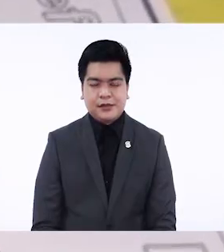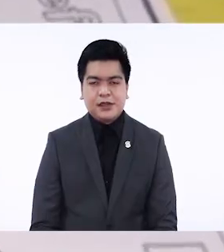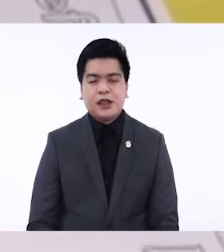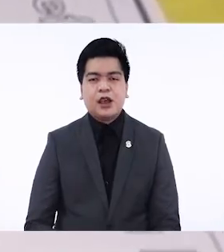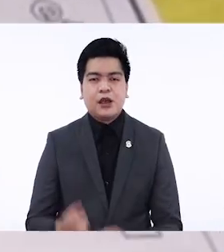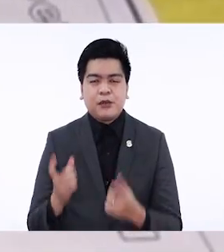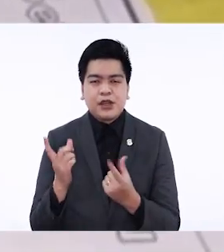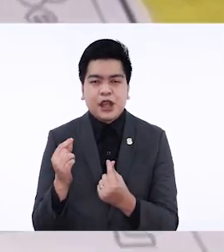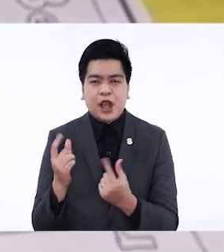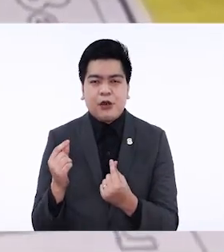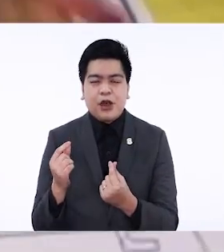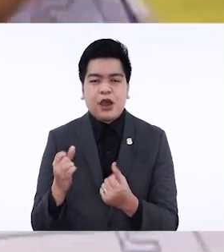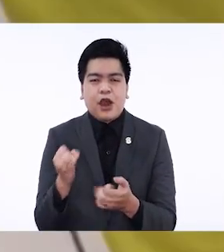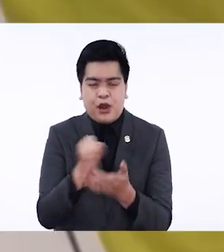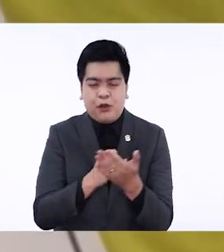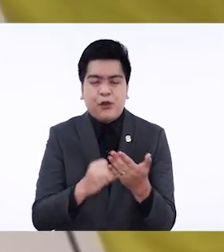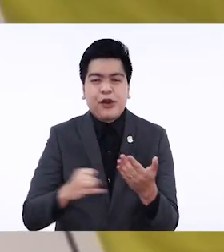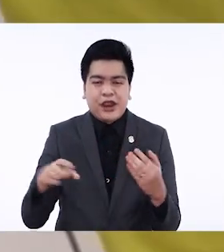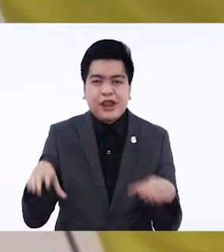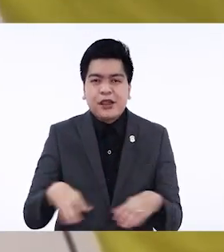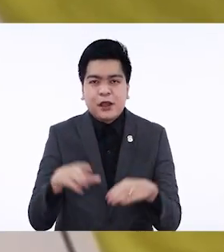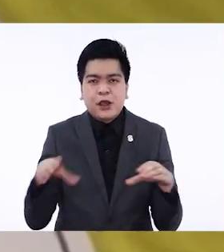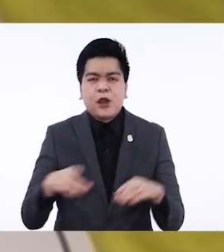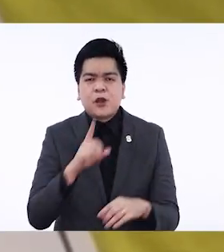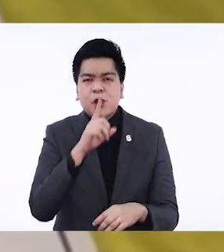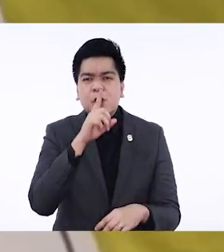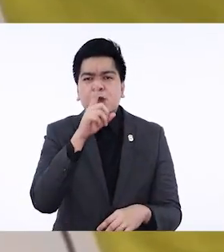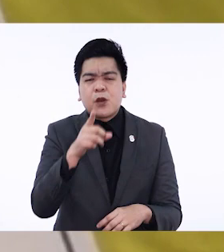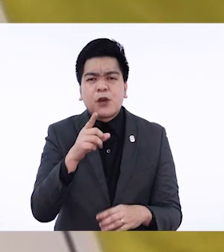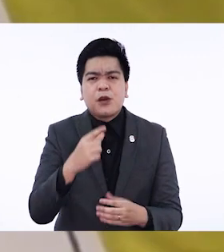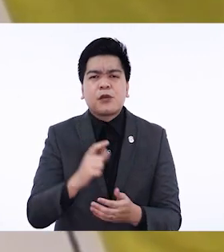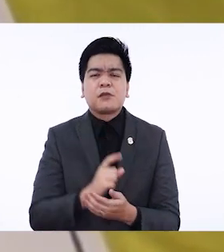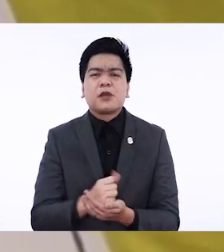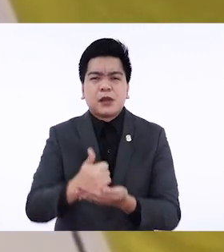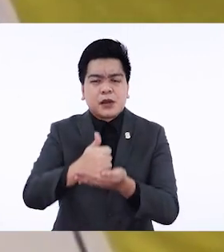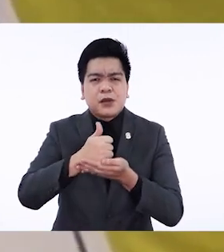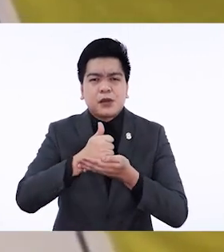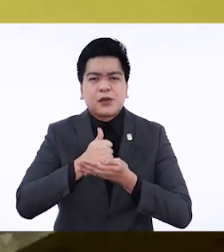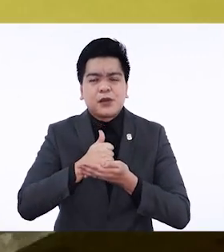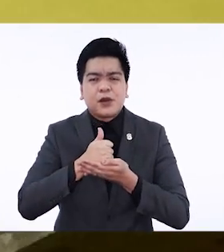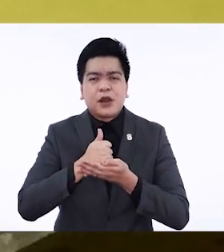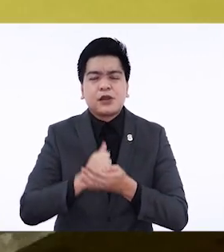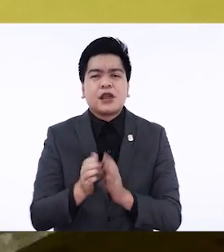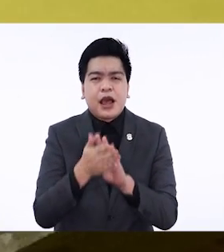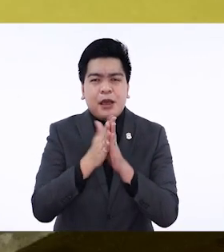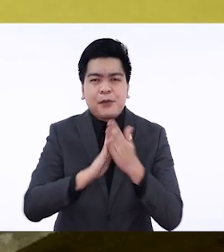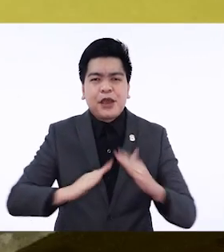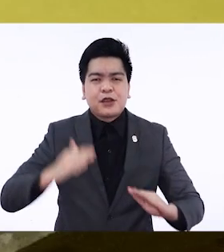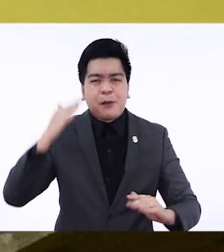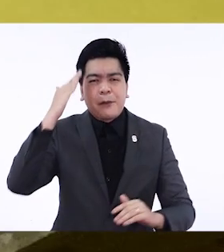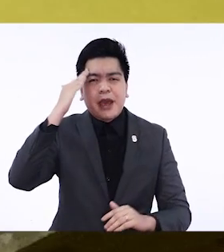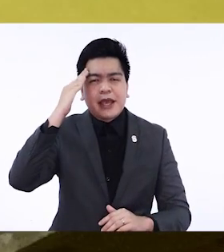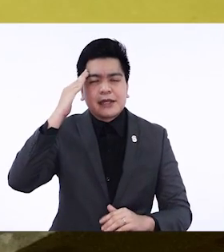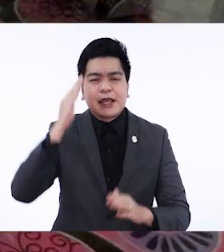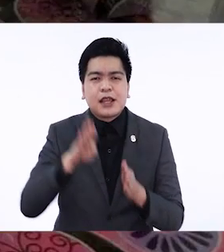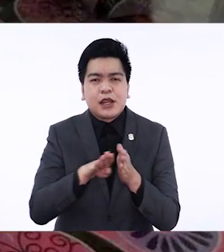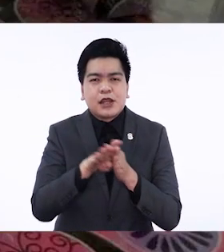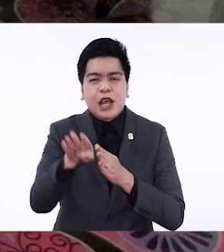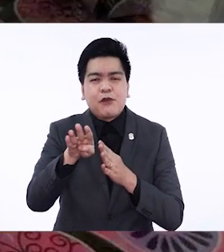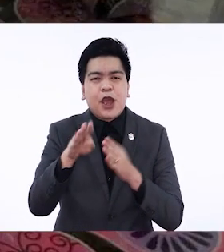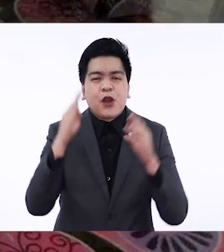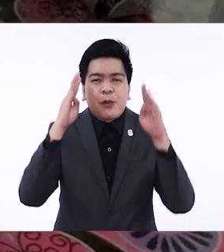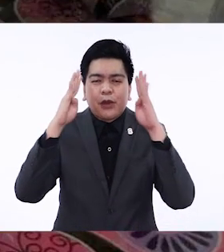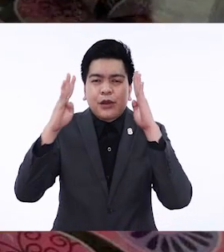Ang pagsasagawa ng isang artwork activity ay lubhang nakatutulong ng malaki upang ma-relax ang ating isipan at mapalago